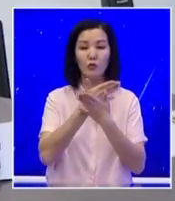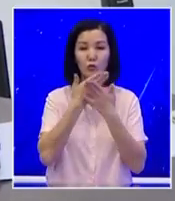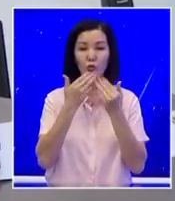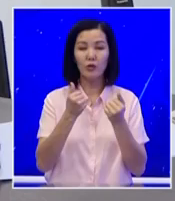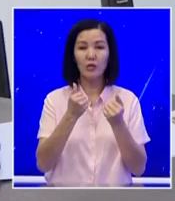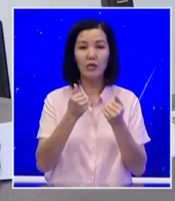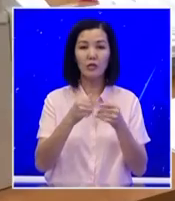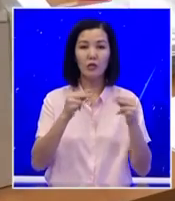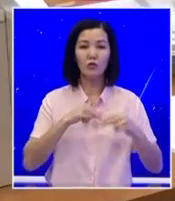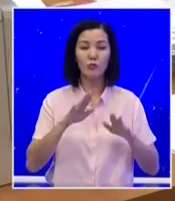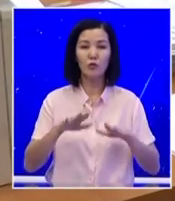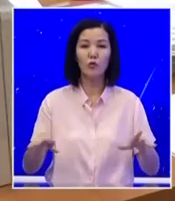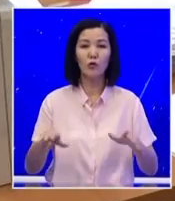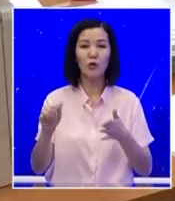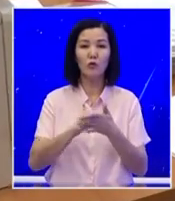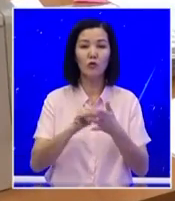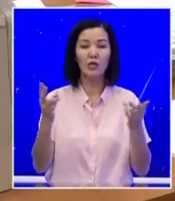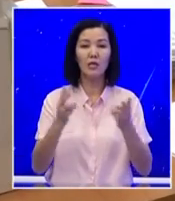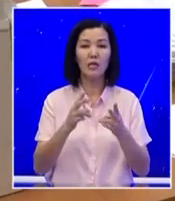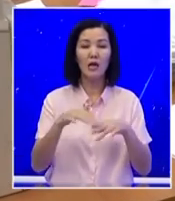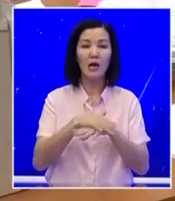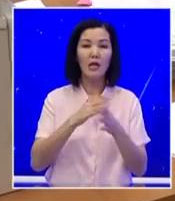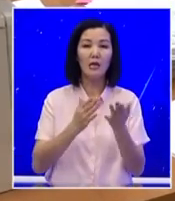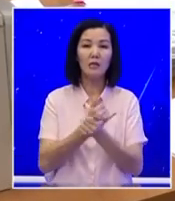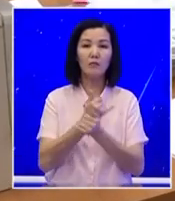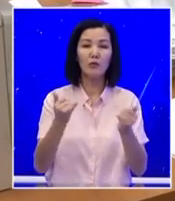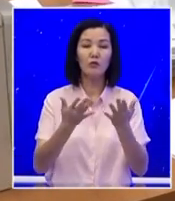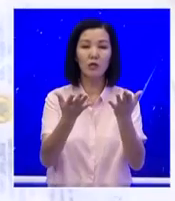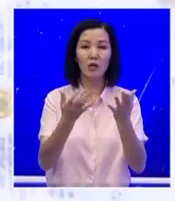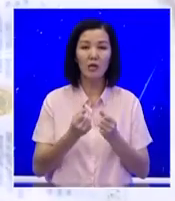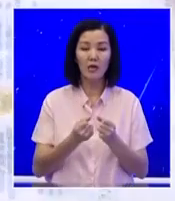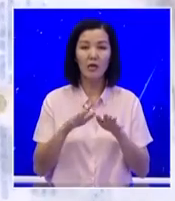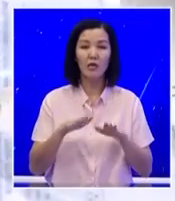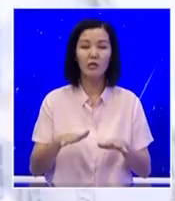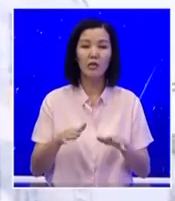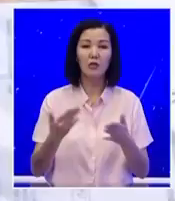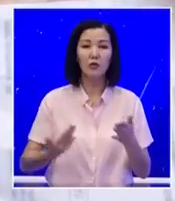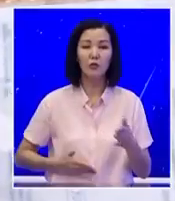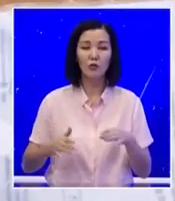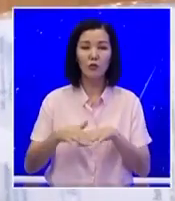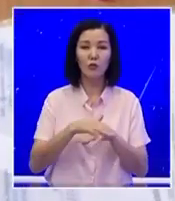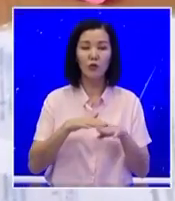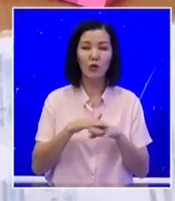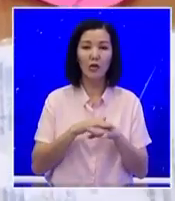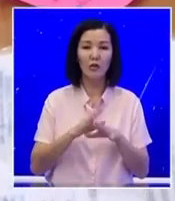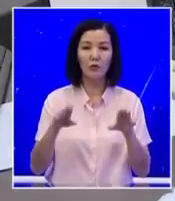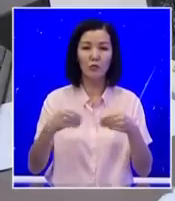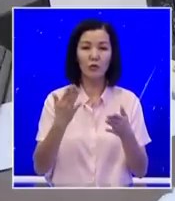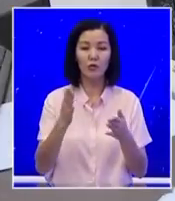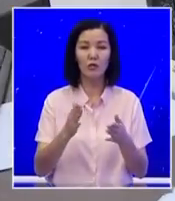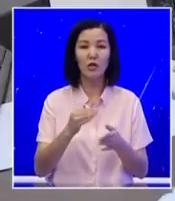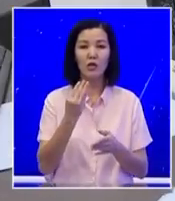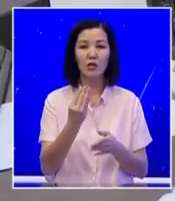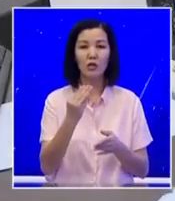орнынан анықтама керек. Тиісті құжаттарды халыққа қызмет көрсету орталығынан алып, жергілікті тұрғын үй коммуналдық шаруашылығына өткізесіз.